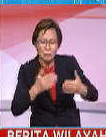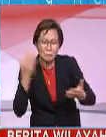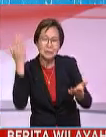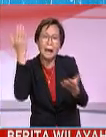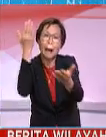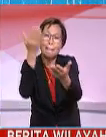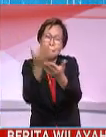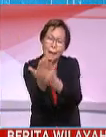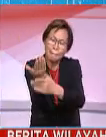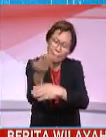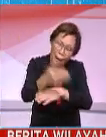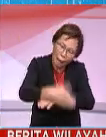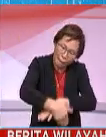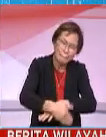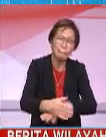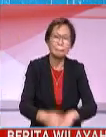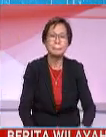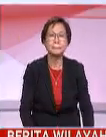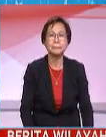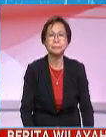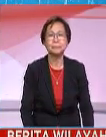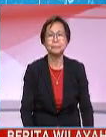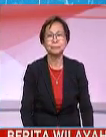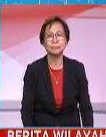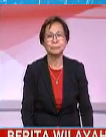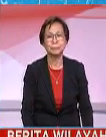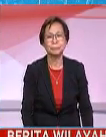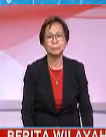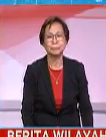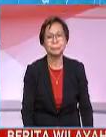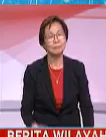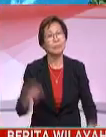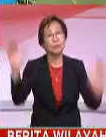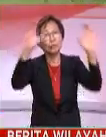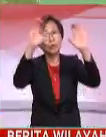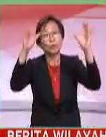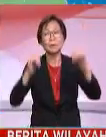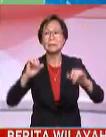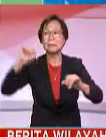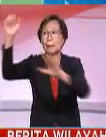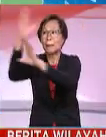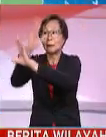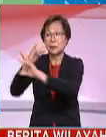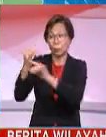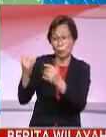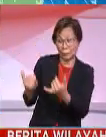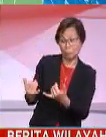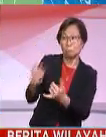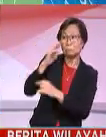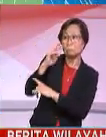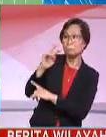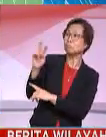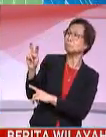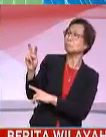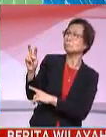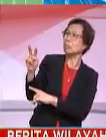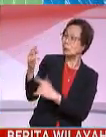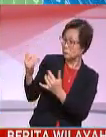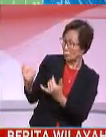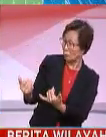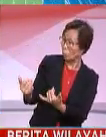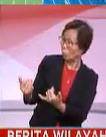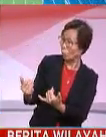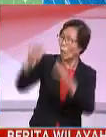ke awal malam nanti. Bagi tinjauan cuaca semasa di Sabah dan Sarawak pula dapat diperhatikan ketika